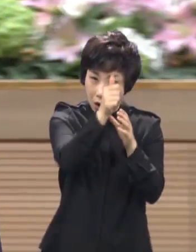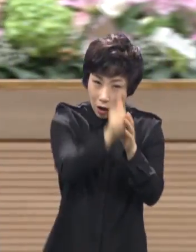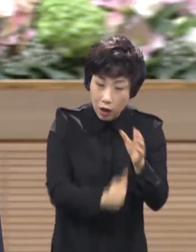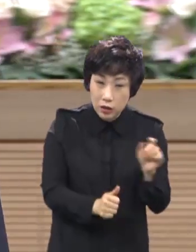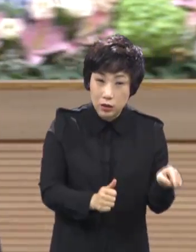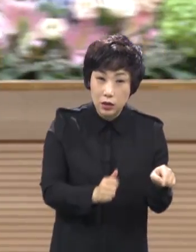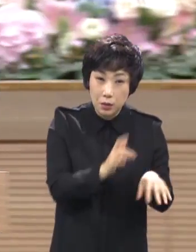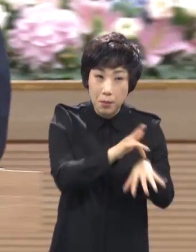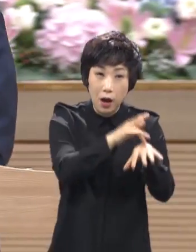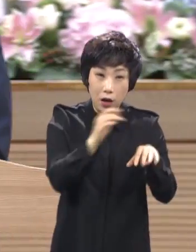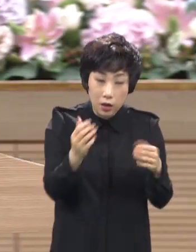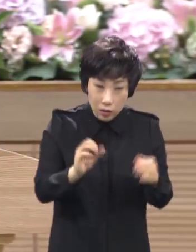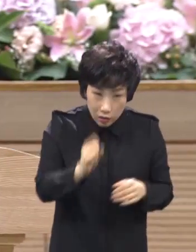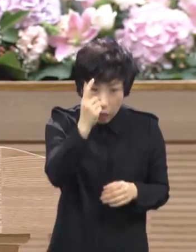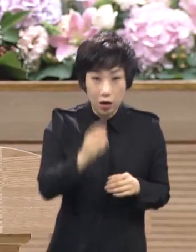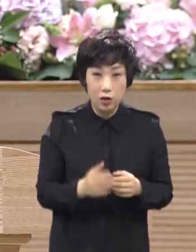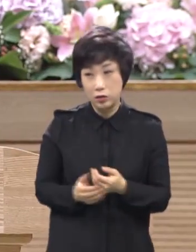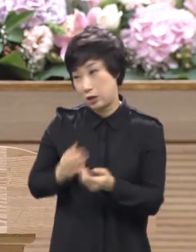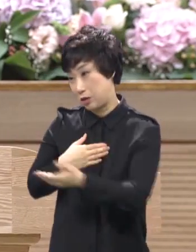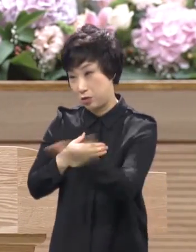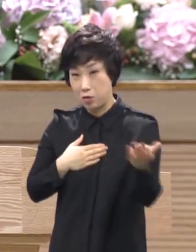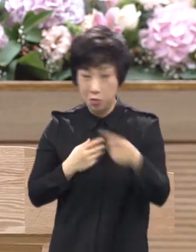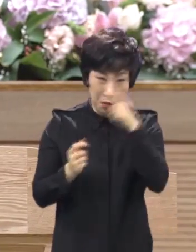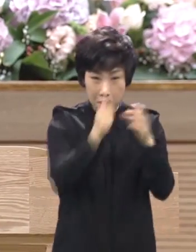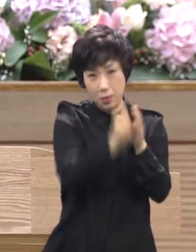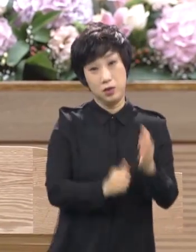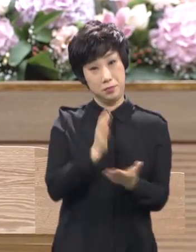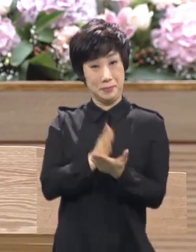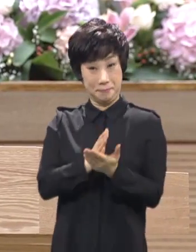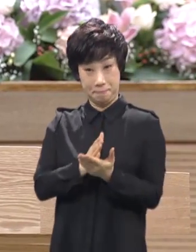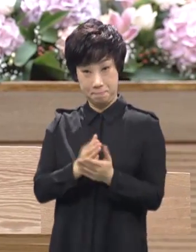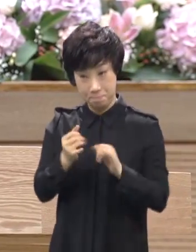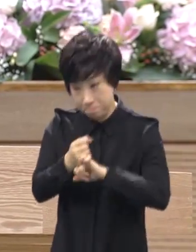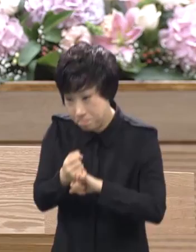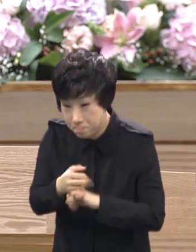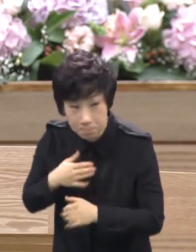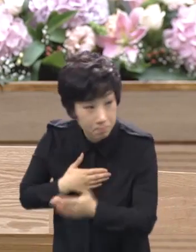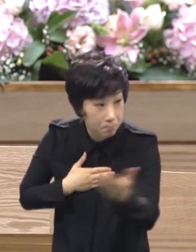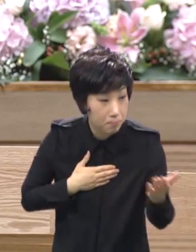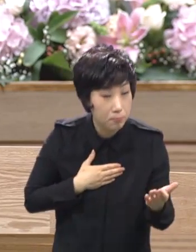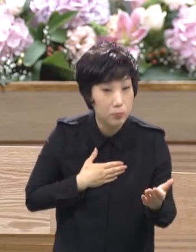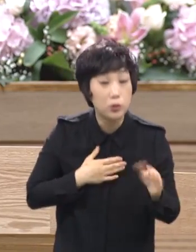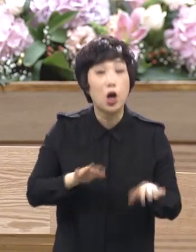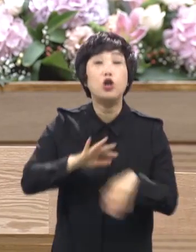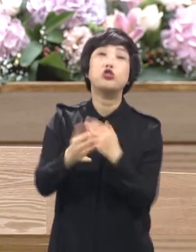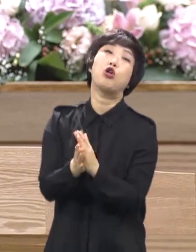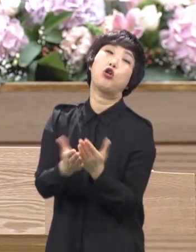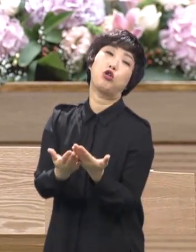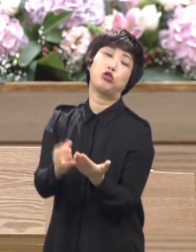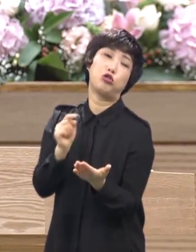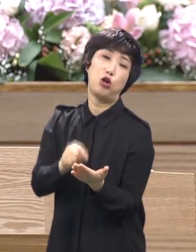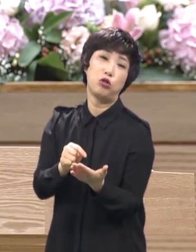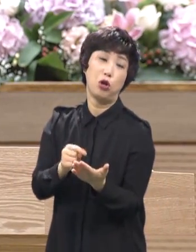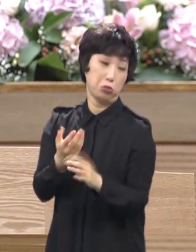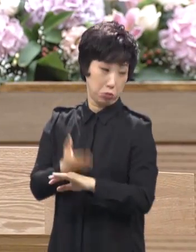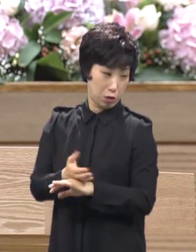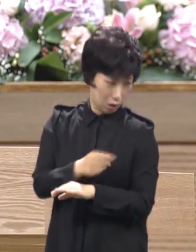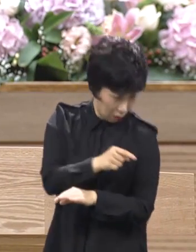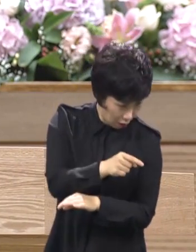미혹하는 자에 의해서 어떤 일에서 미혹당하지 말 것은, 성경이 아닌